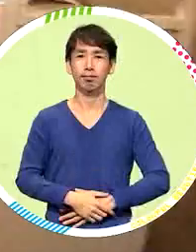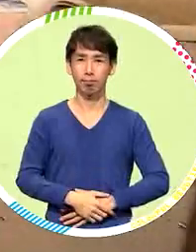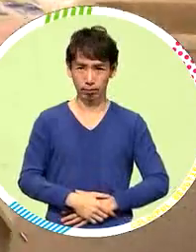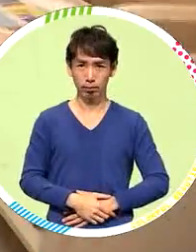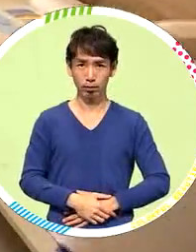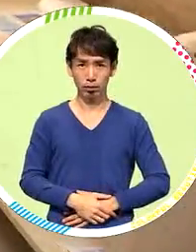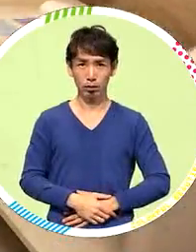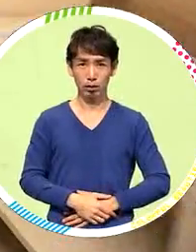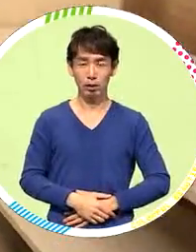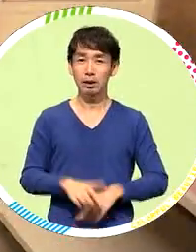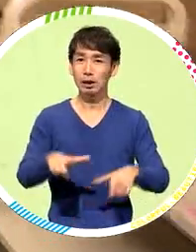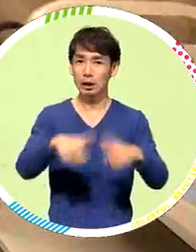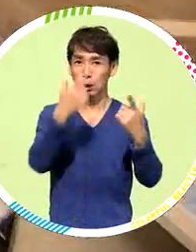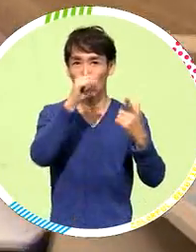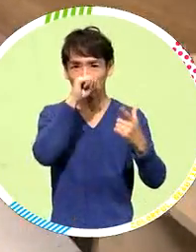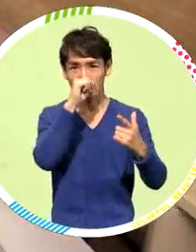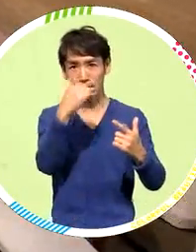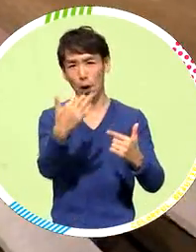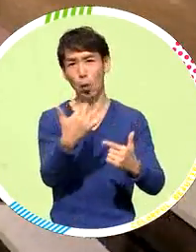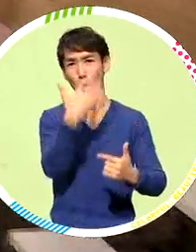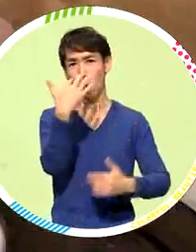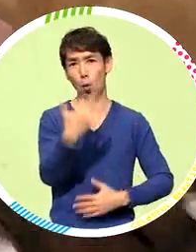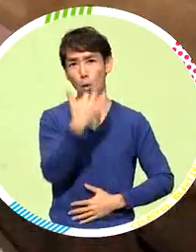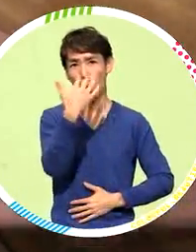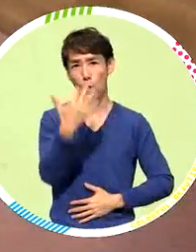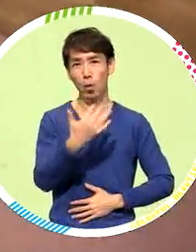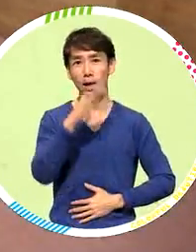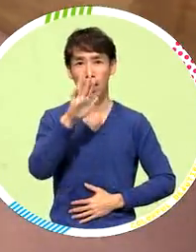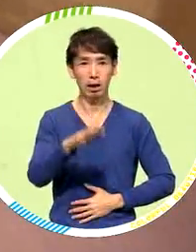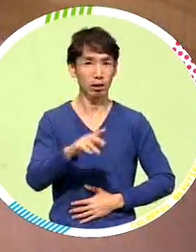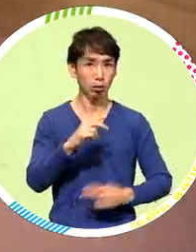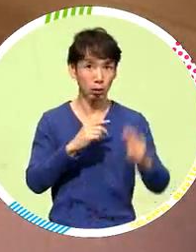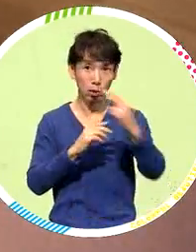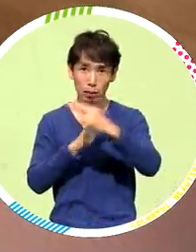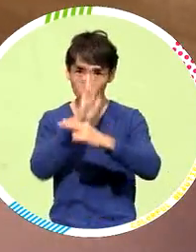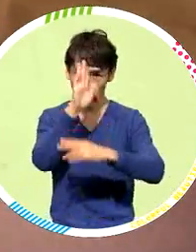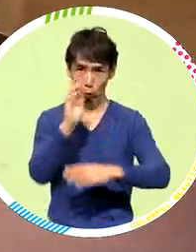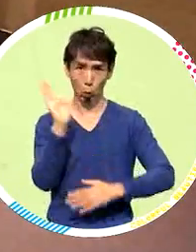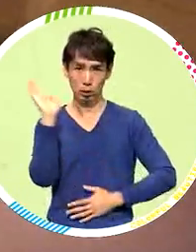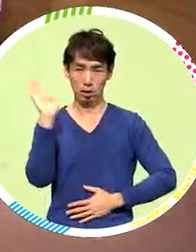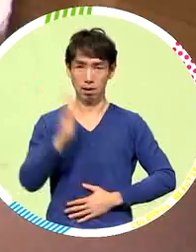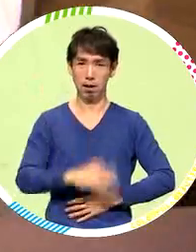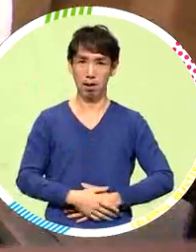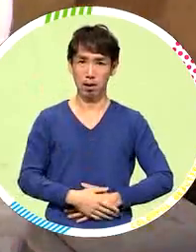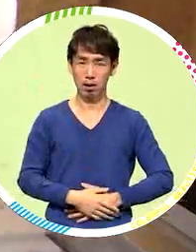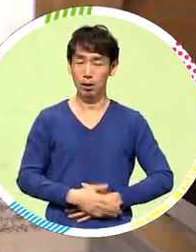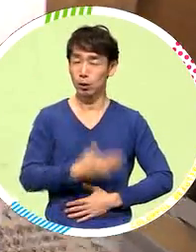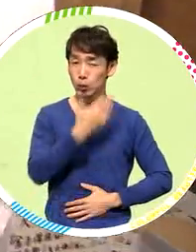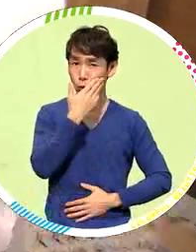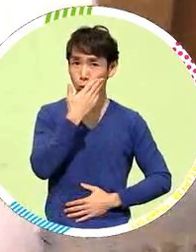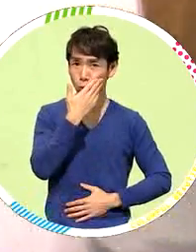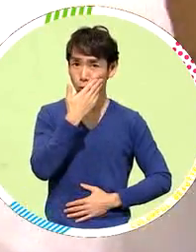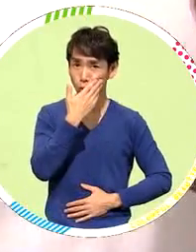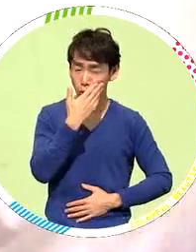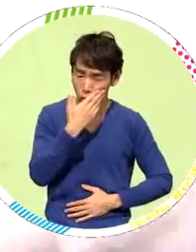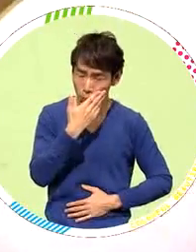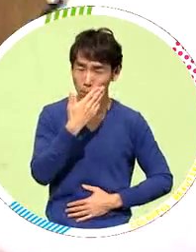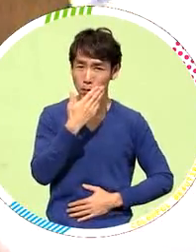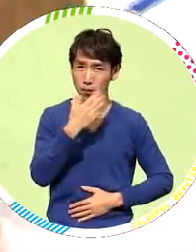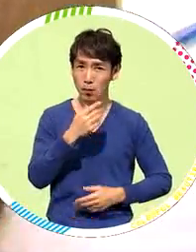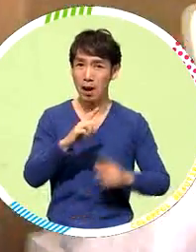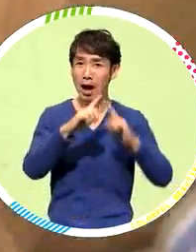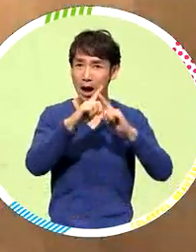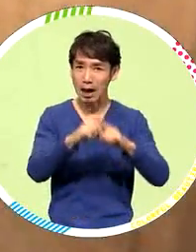にとっても気のいい香りがしますそしてみてくださいこちら重要なものがいかにも入ってそう